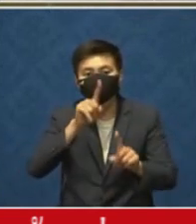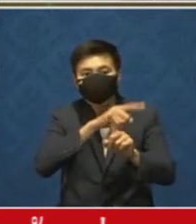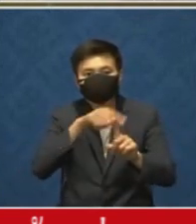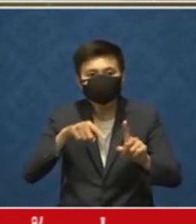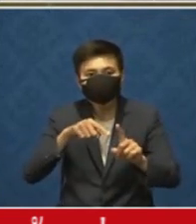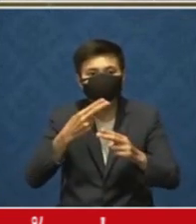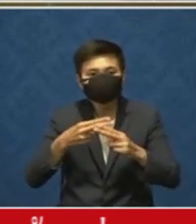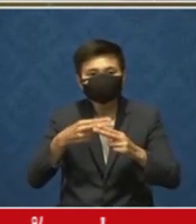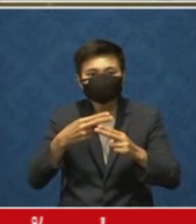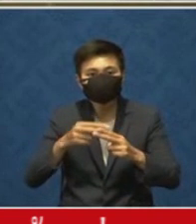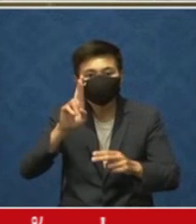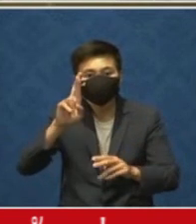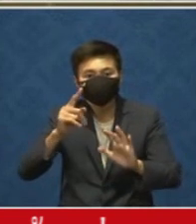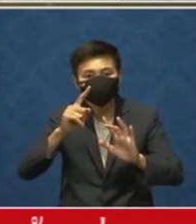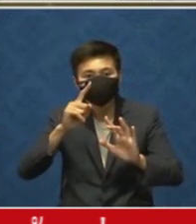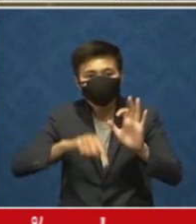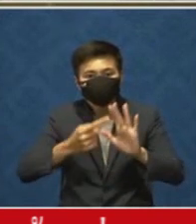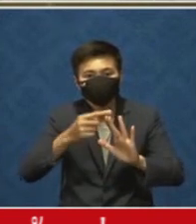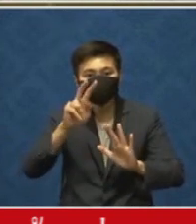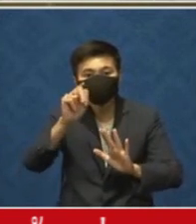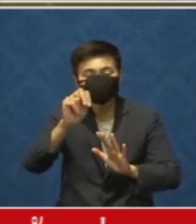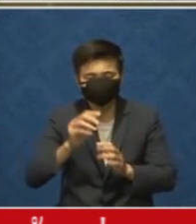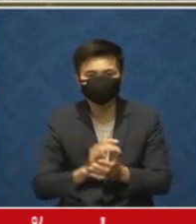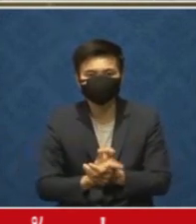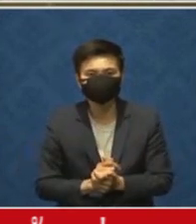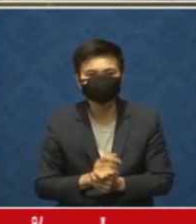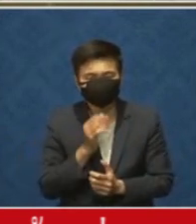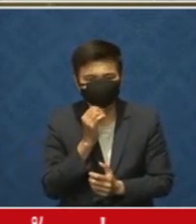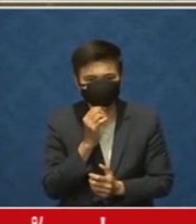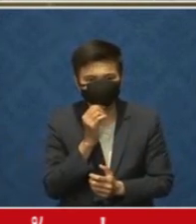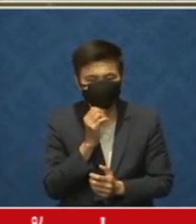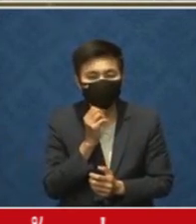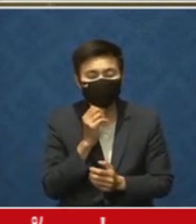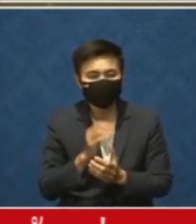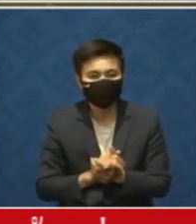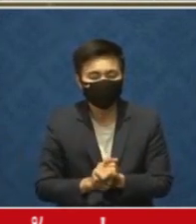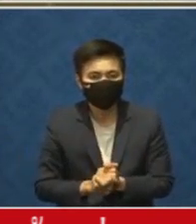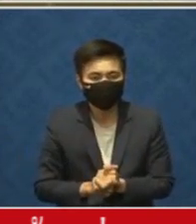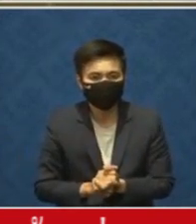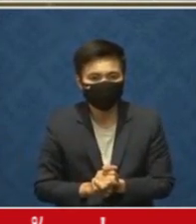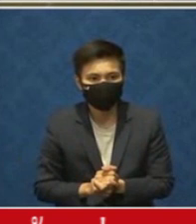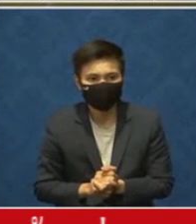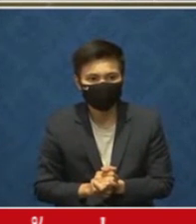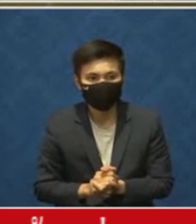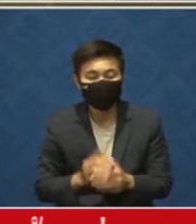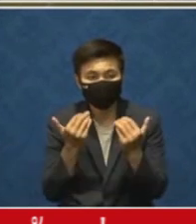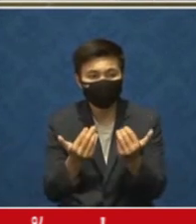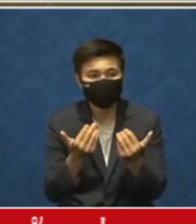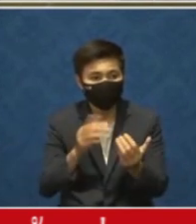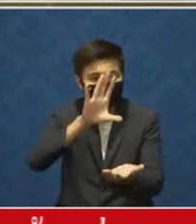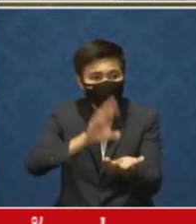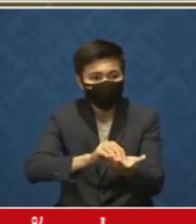S-26 submarine to Royal Thai Navy ท่านประธานครับอันนี้เนี่ยนะครับเป็นข้อมูลนะ